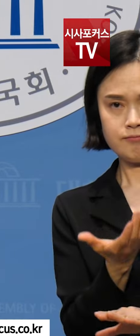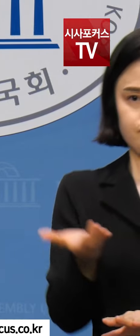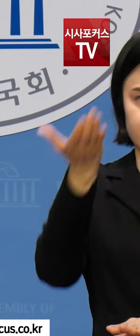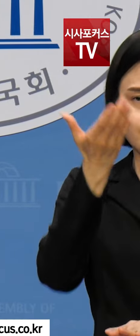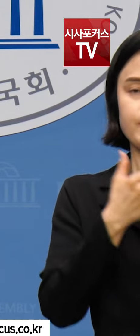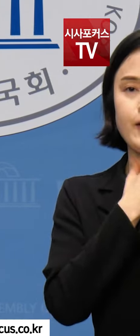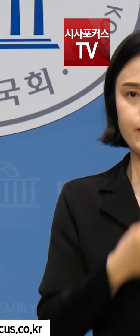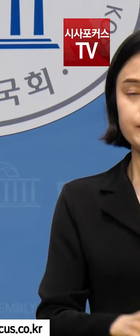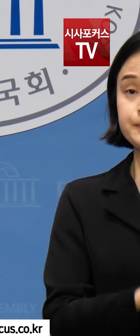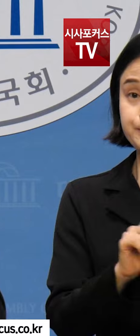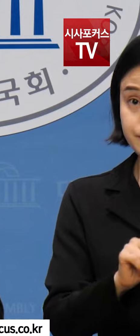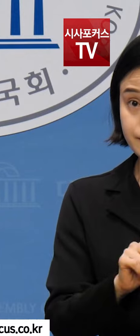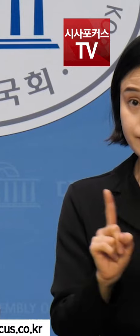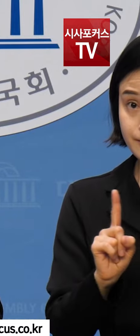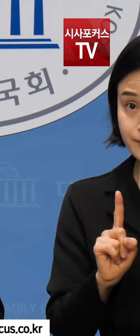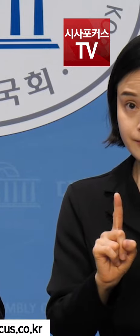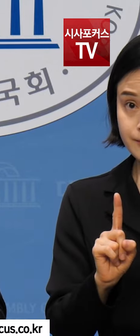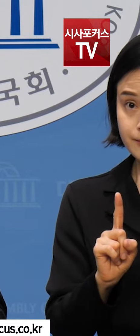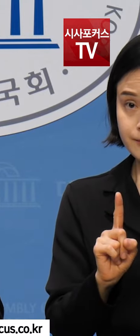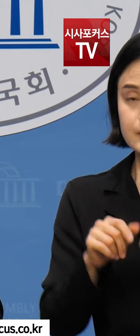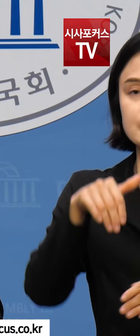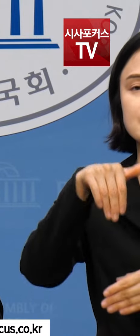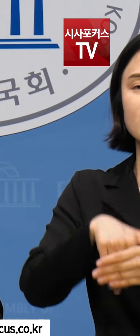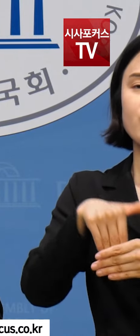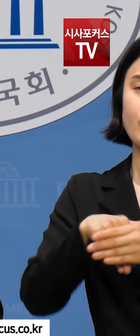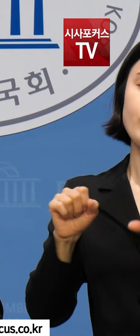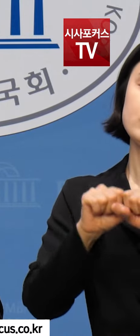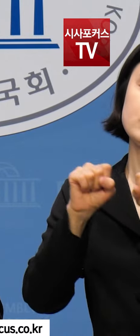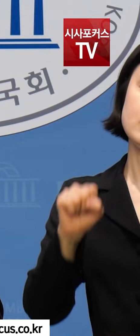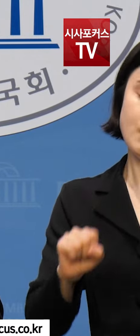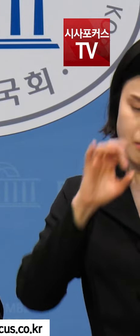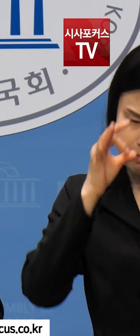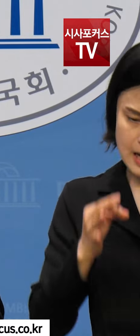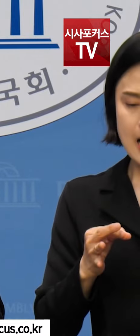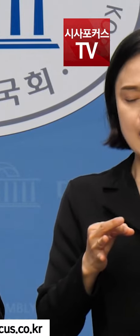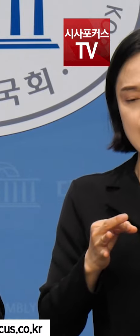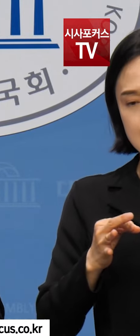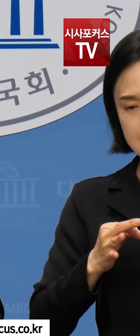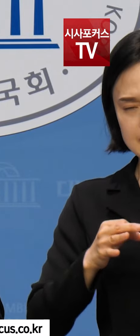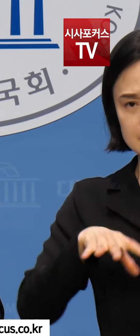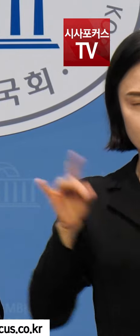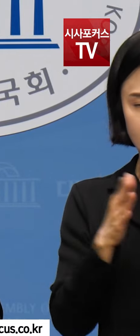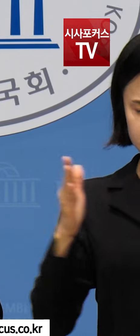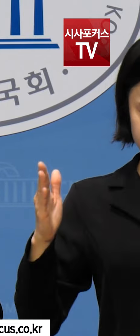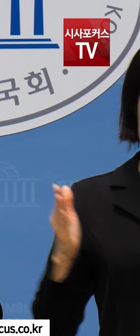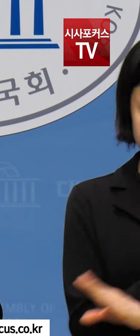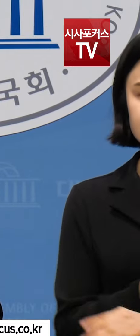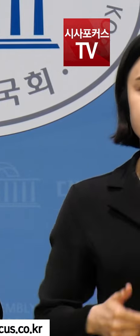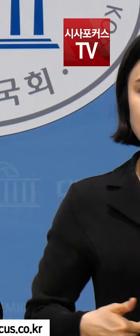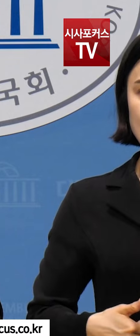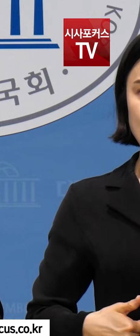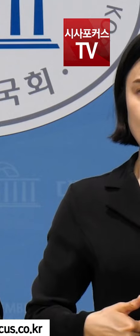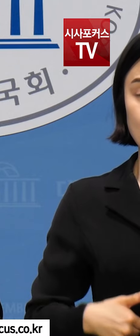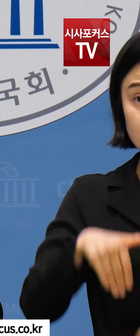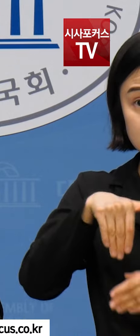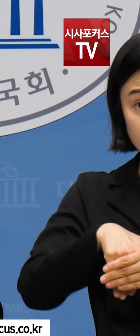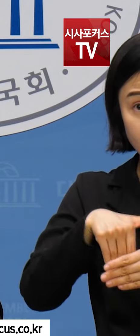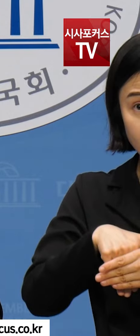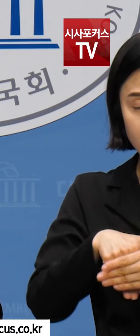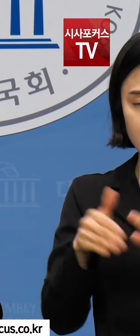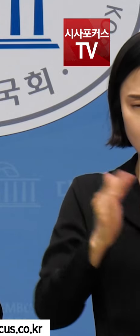넷째, 우리의 선거 시스템을 총체적으로 점검합시다. 선거의 공정성과 투명성은